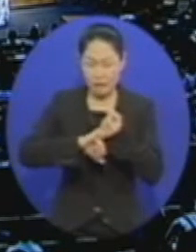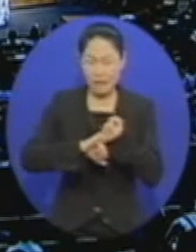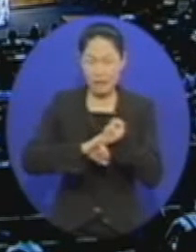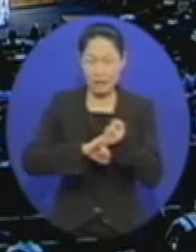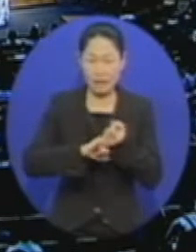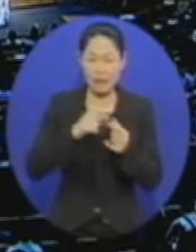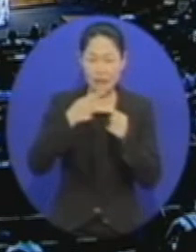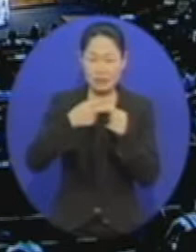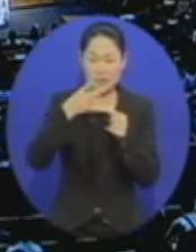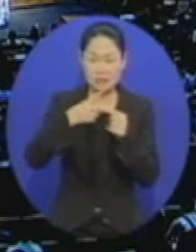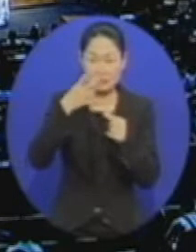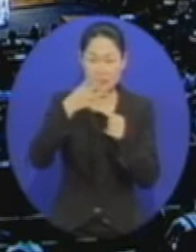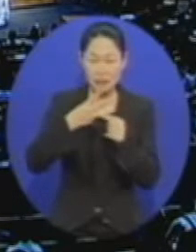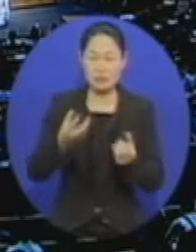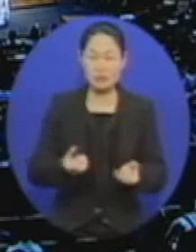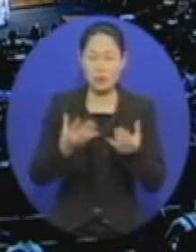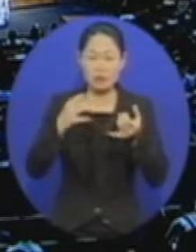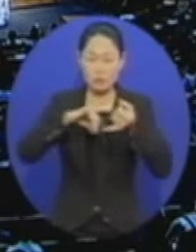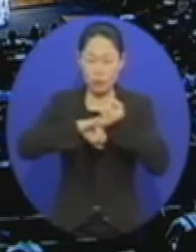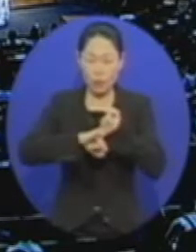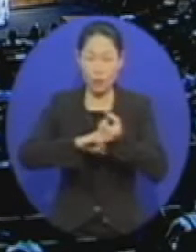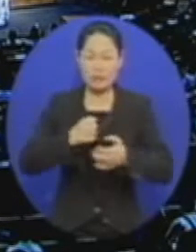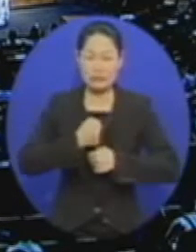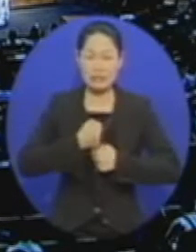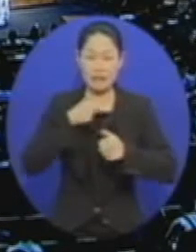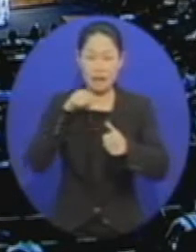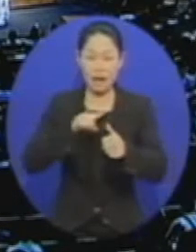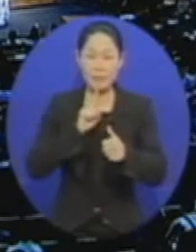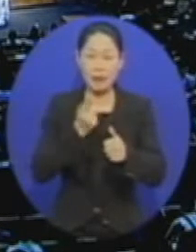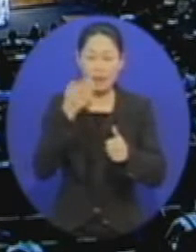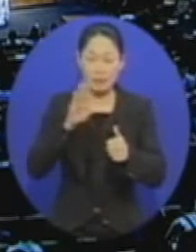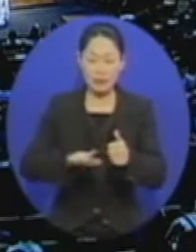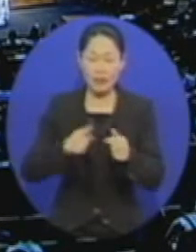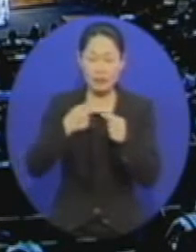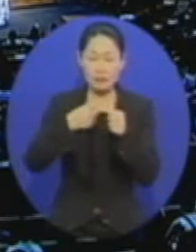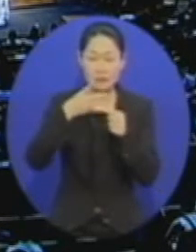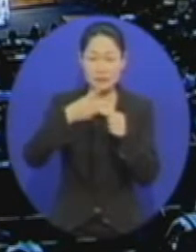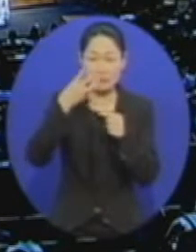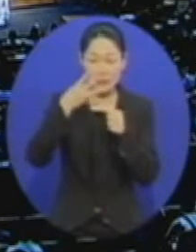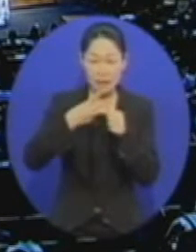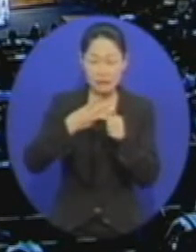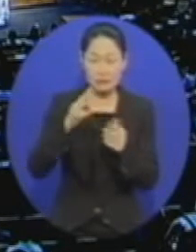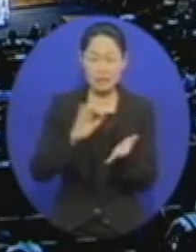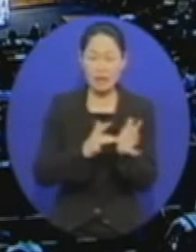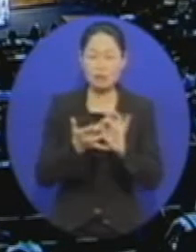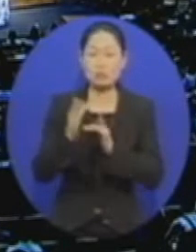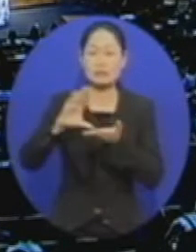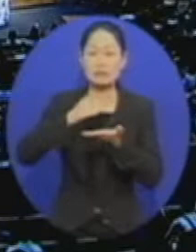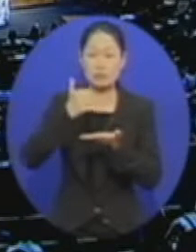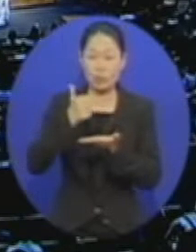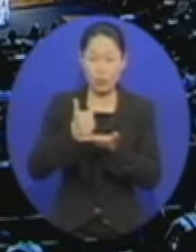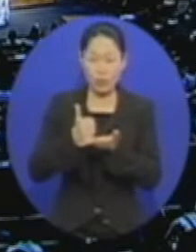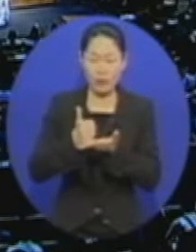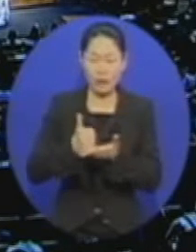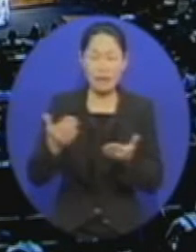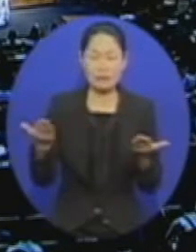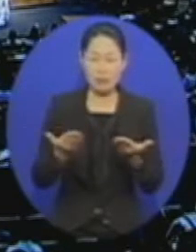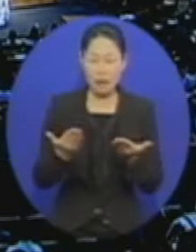만드시기 라고 하셨는데 이 세가지 절기는 닿아 예수 그리스도의 사역과